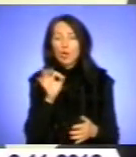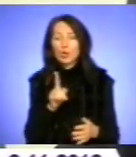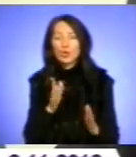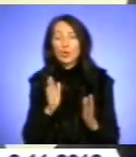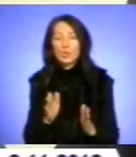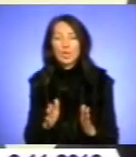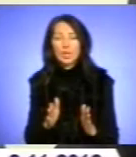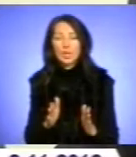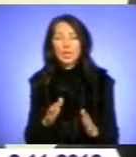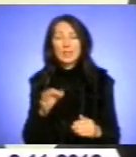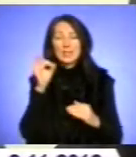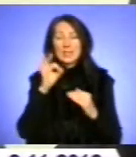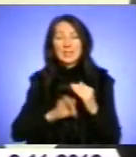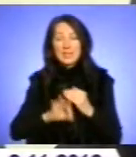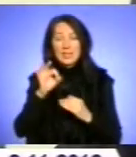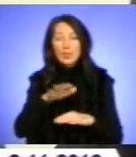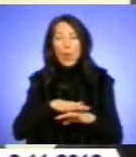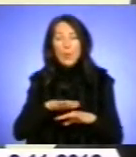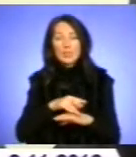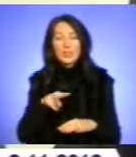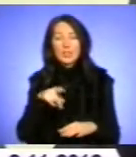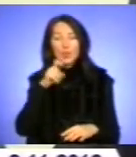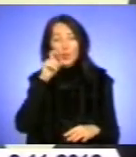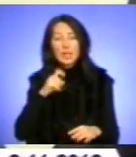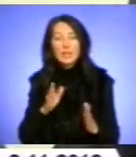на східному масиві на Лесі Українки